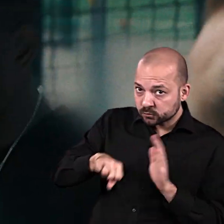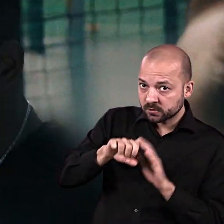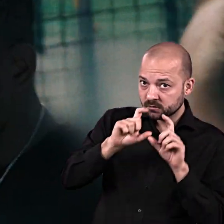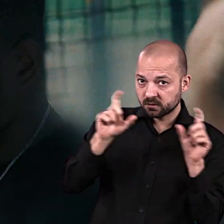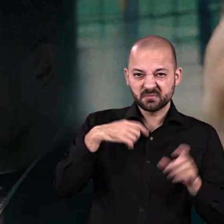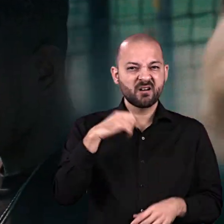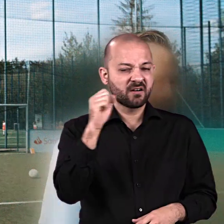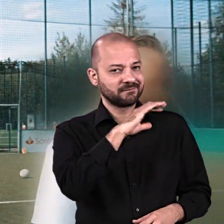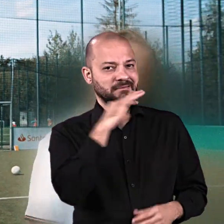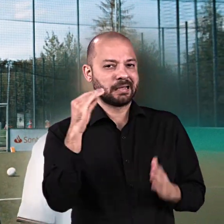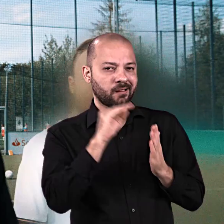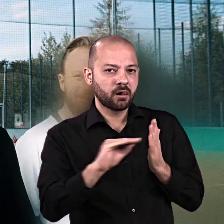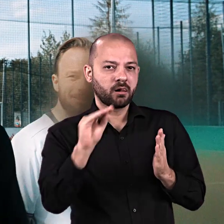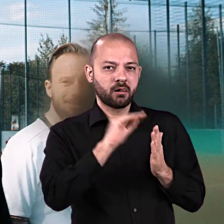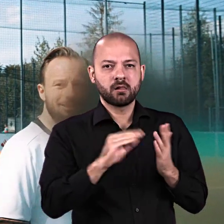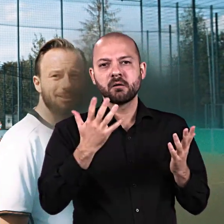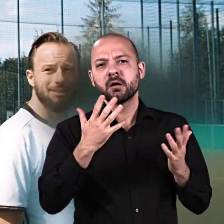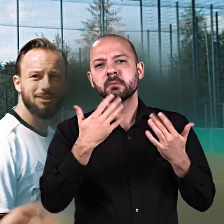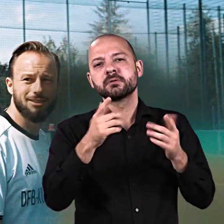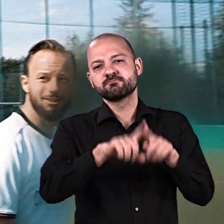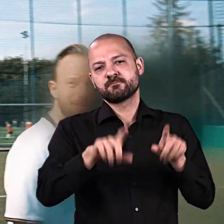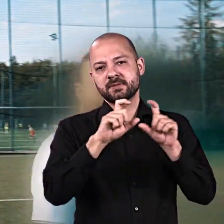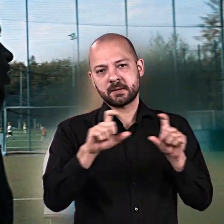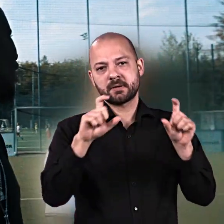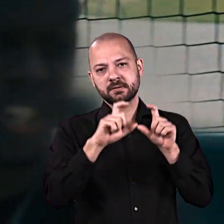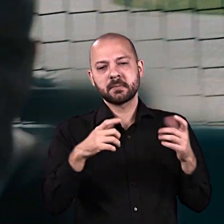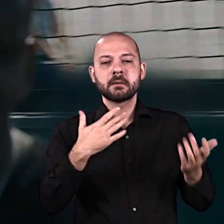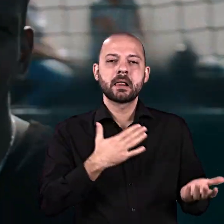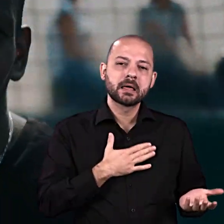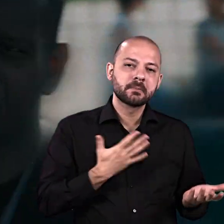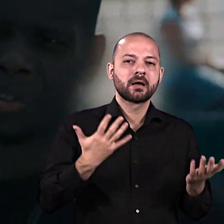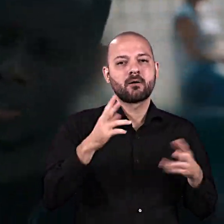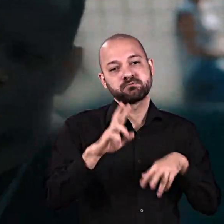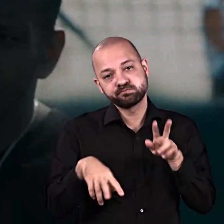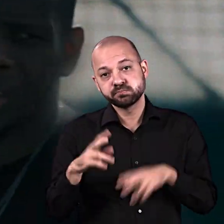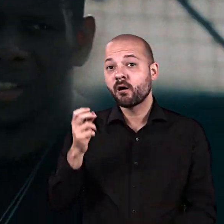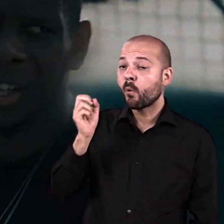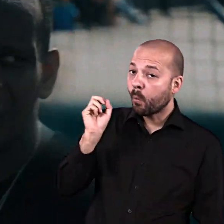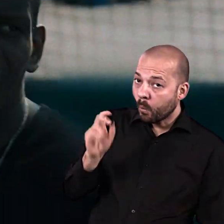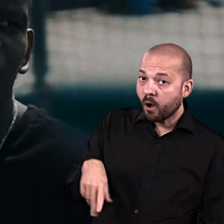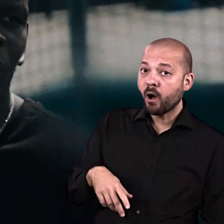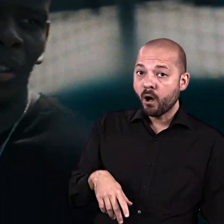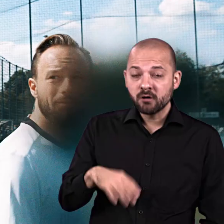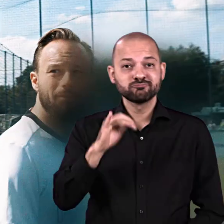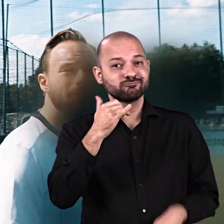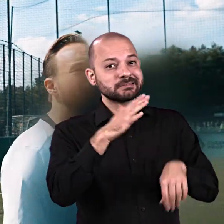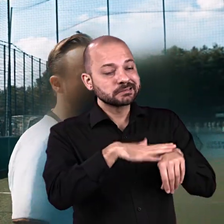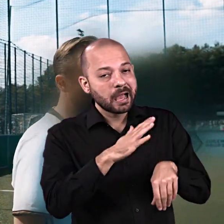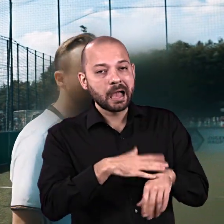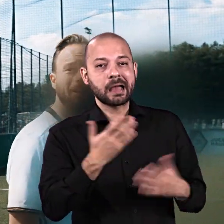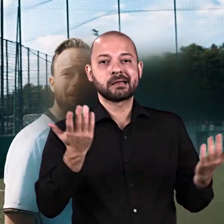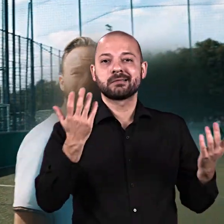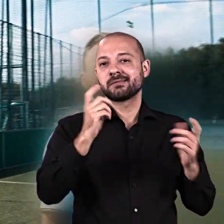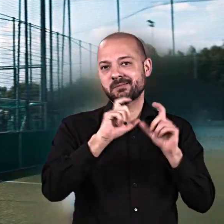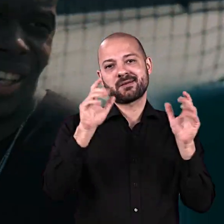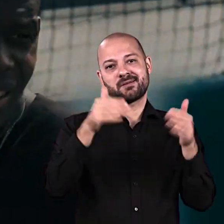Schreibst du über Fußball dann auch? Ich schreibe viel. Es kommen immer die gleichen Themen. Immer so, was Liebe ist und